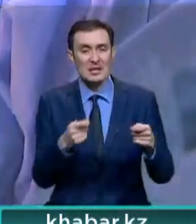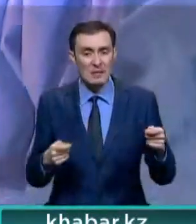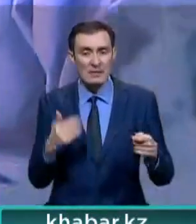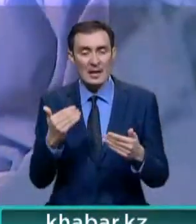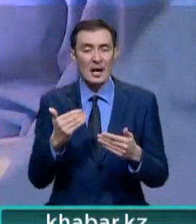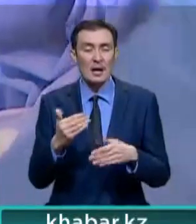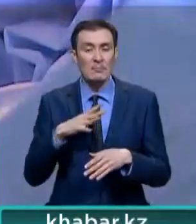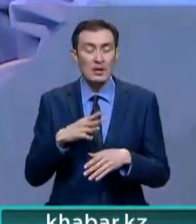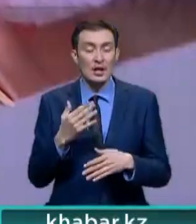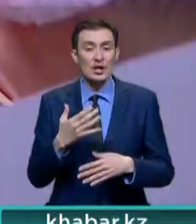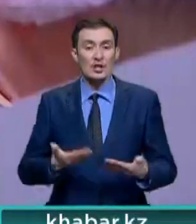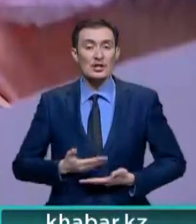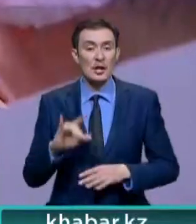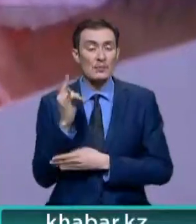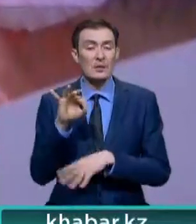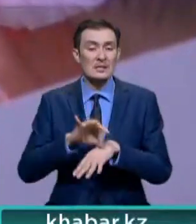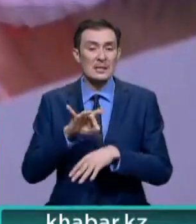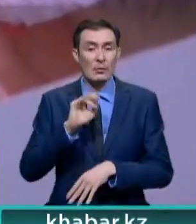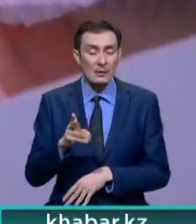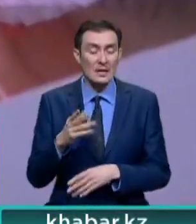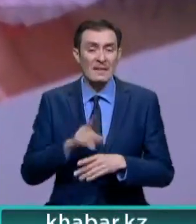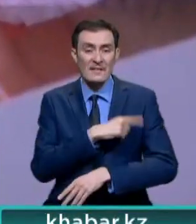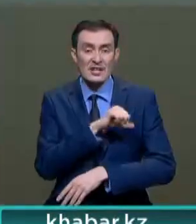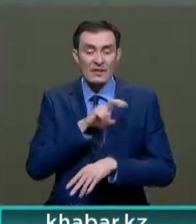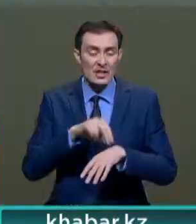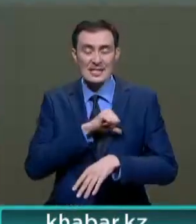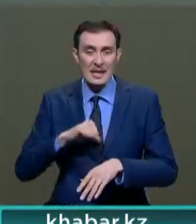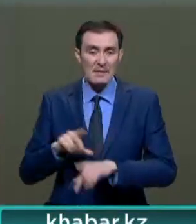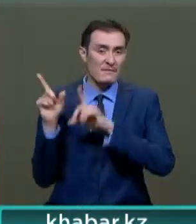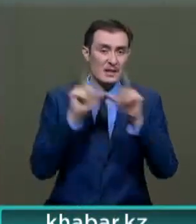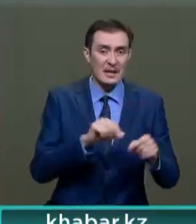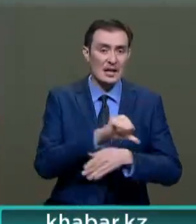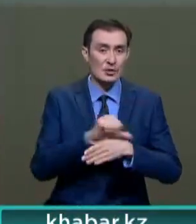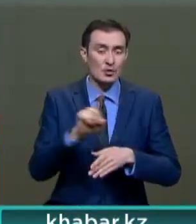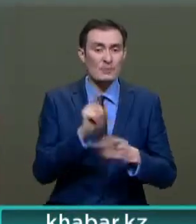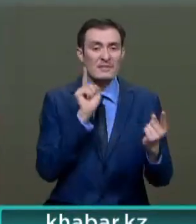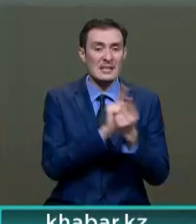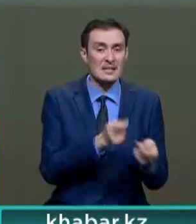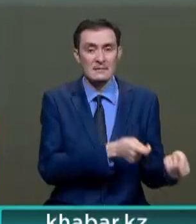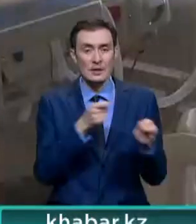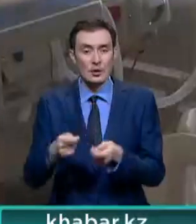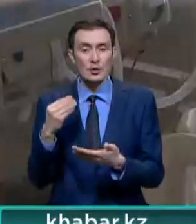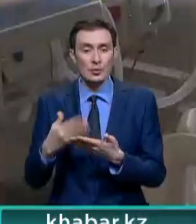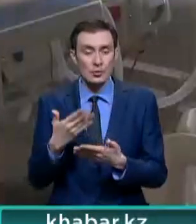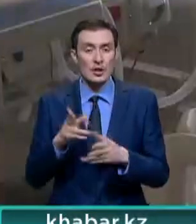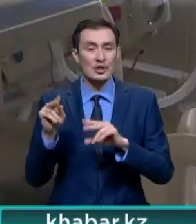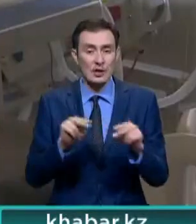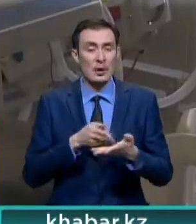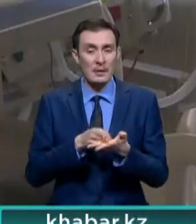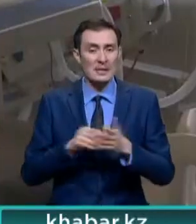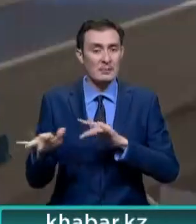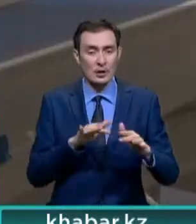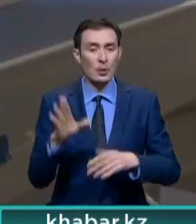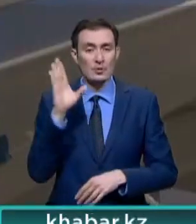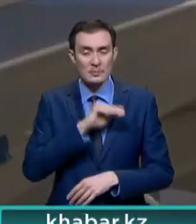задерживались, а на кону была жизнь ребенка с онкологией. Тогда врачи самостоятельно выехали на границу, чтобы встретить ценный груз. К счастью, операция